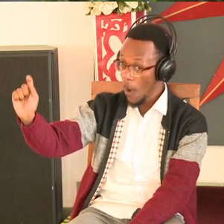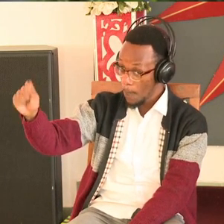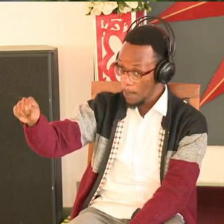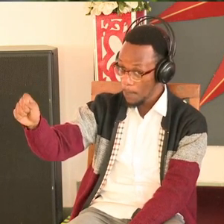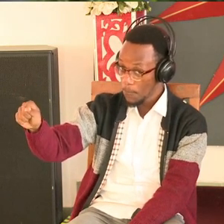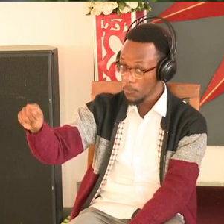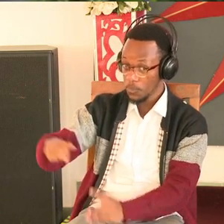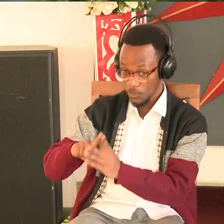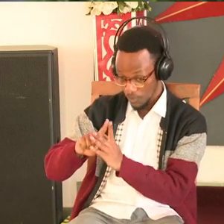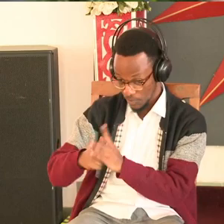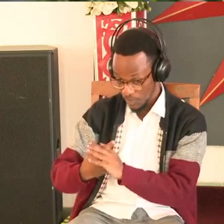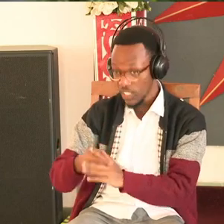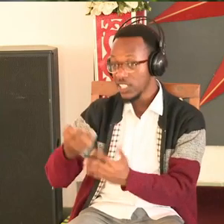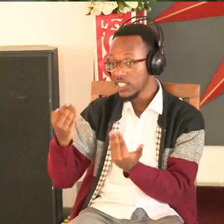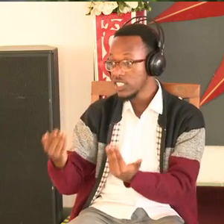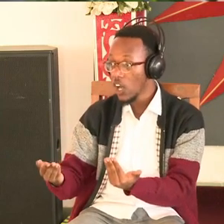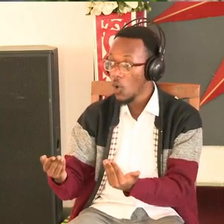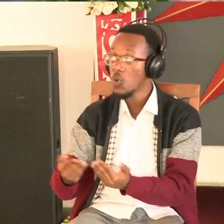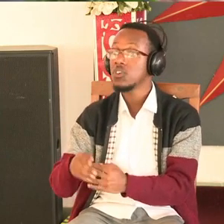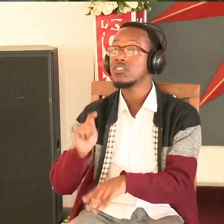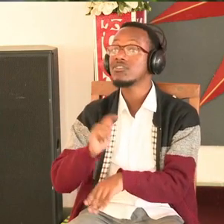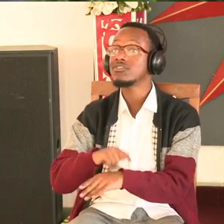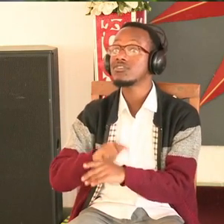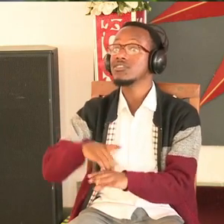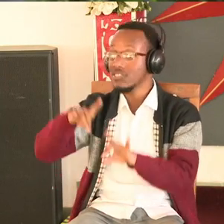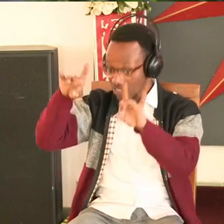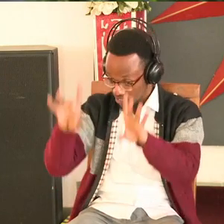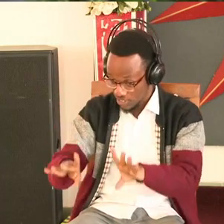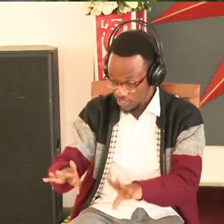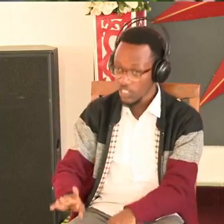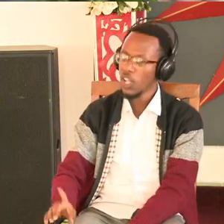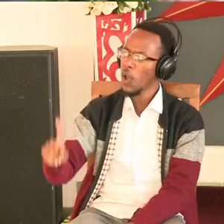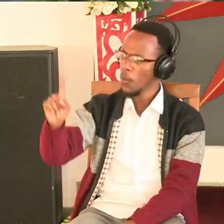igihe gikomeye giteye ubwoba